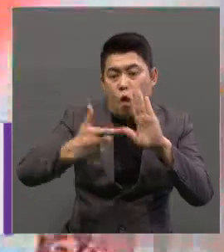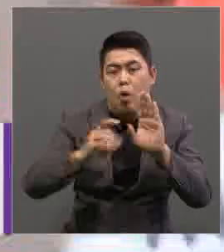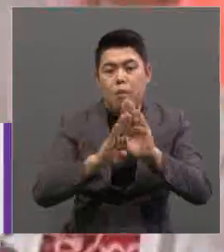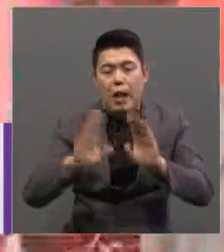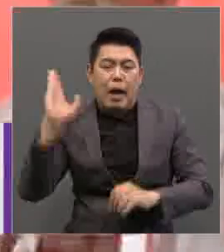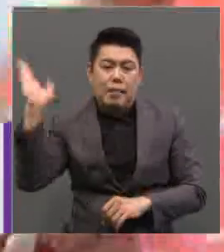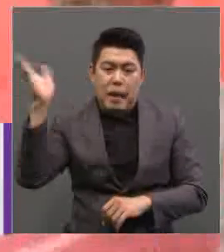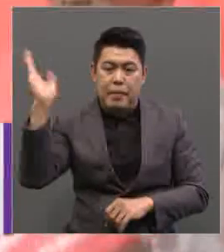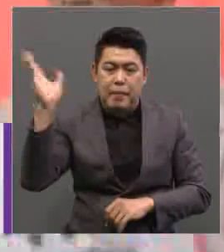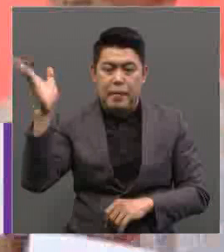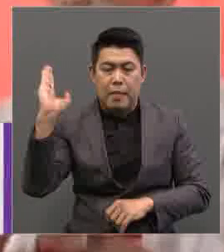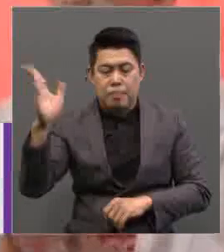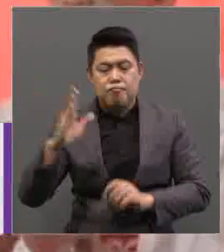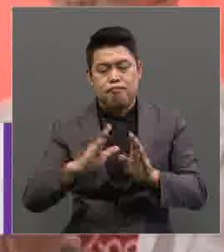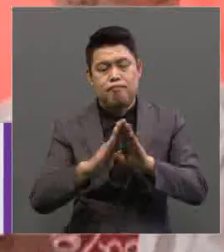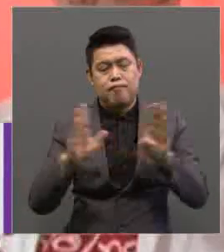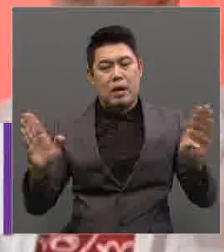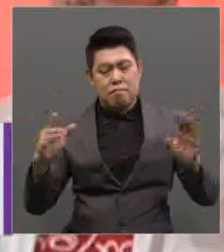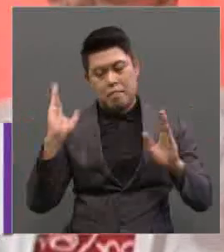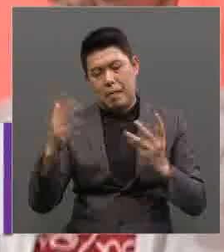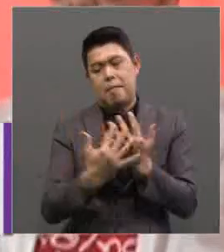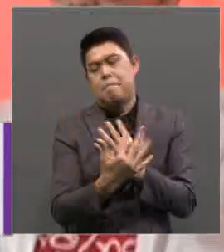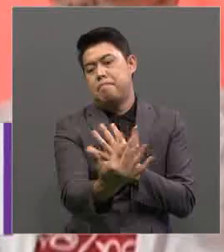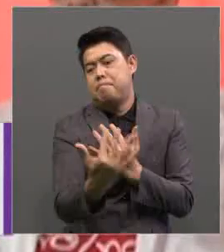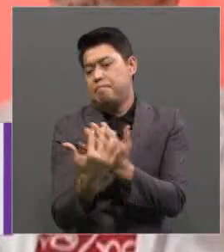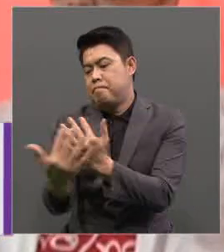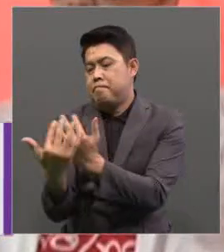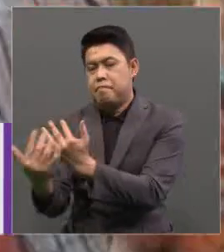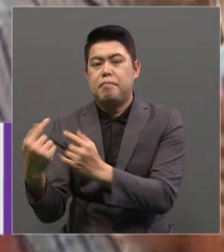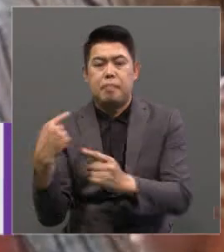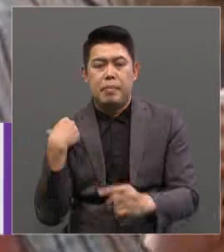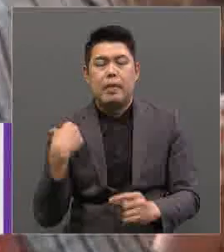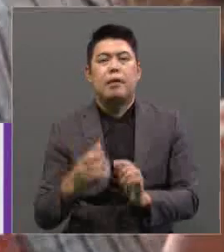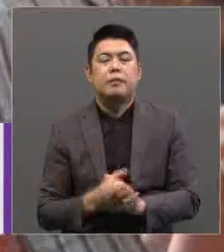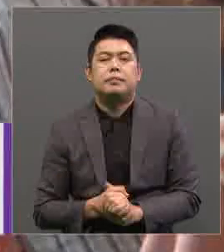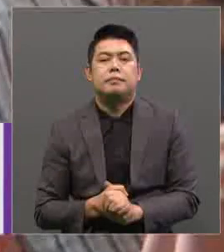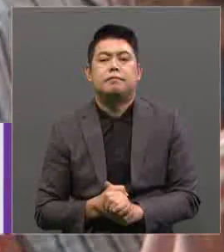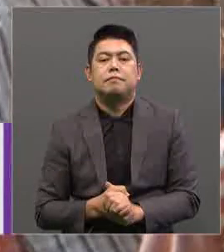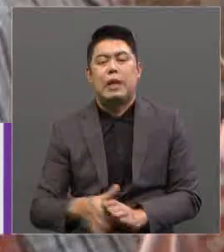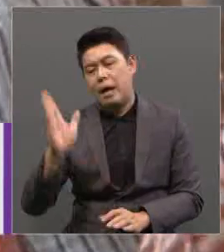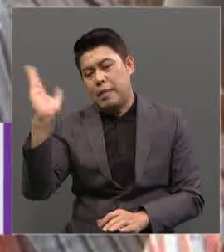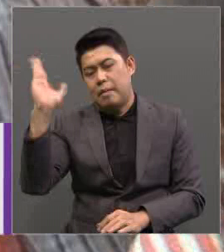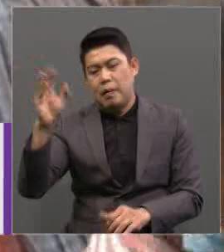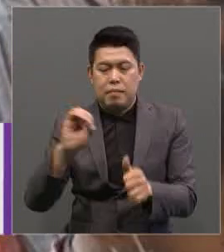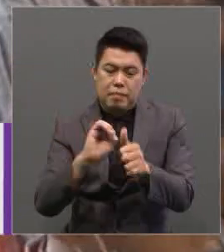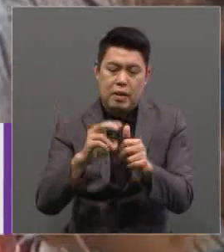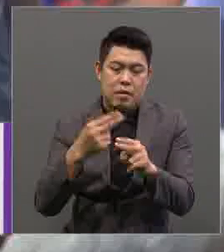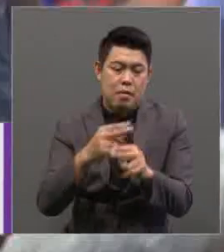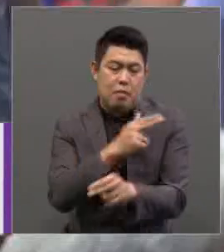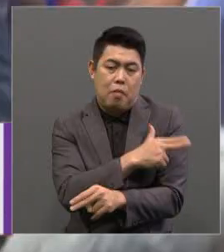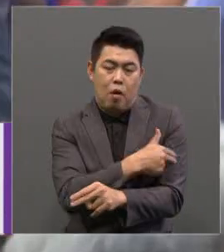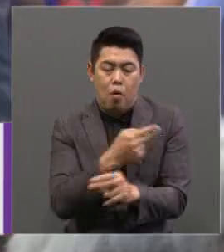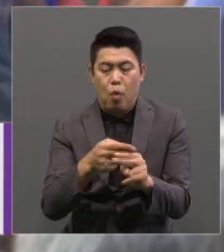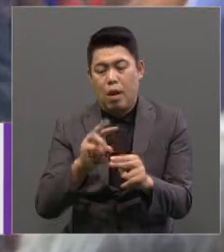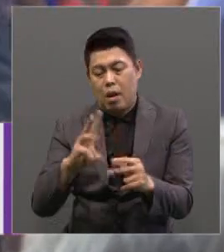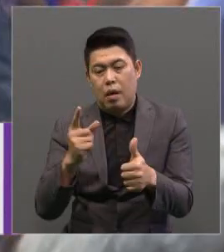ปิดเวทีปราศัยที่อาคารวังเป็ดร่วมใจวัดวังเป็ดที่อำเภอบางระกำโดยการปราศัยเนี่ยนำโดยคุณหมอชนน่านนะ